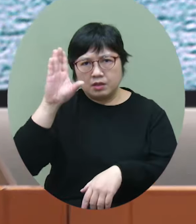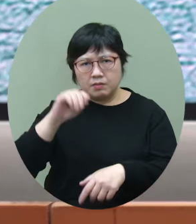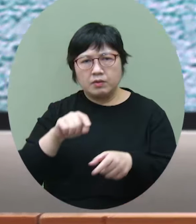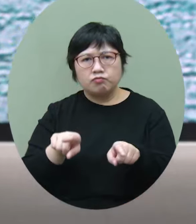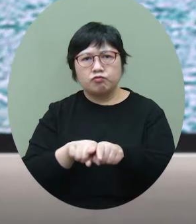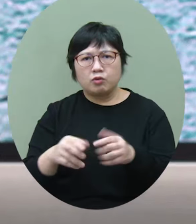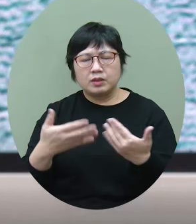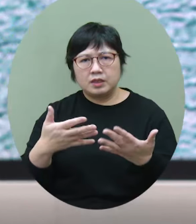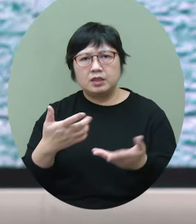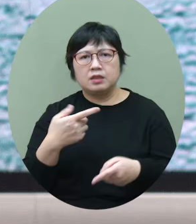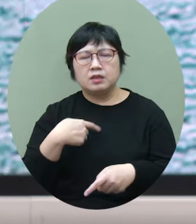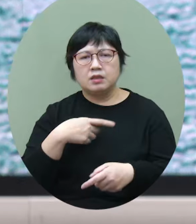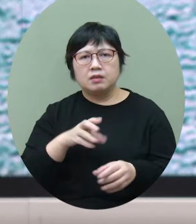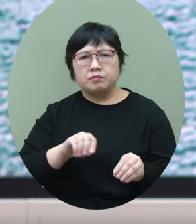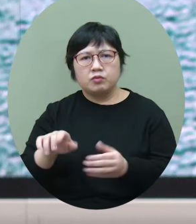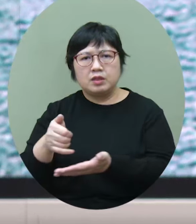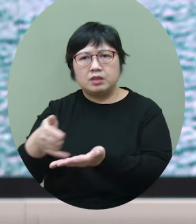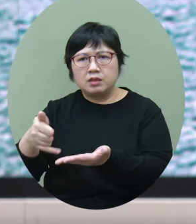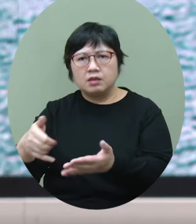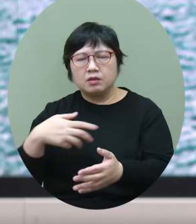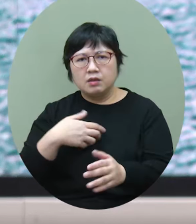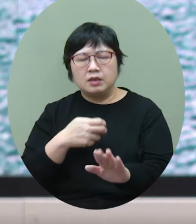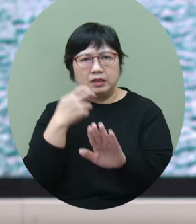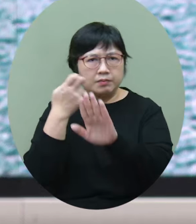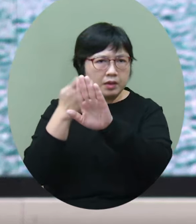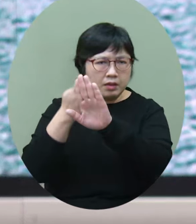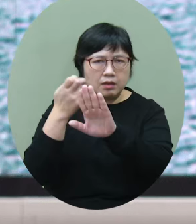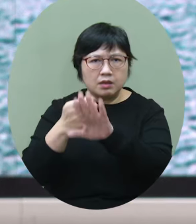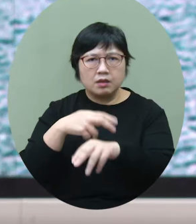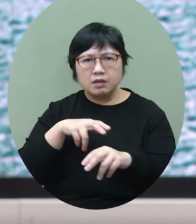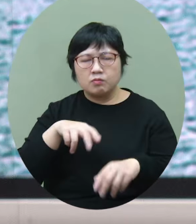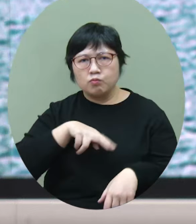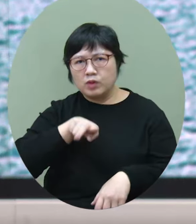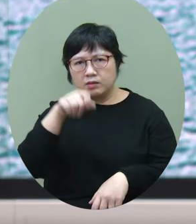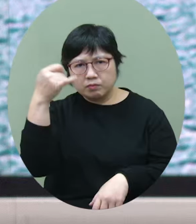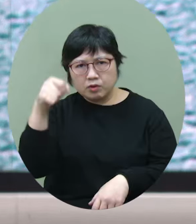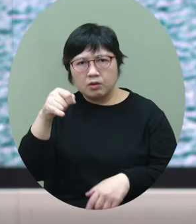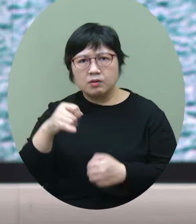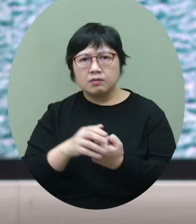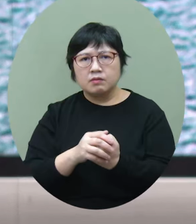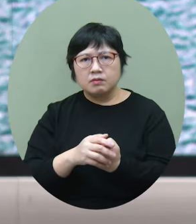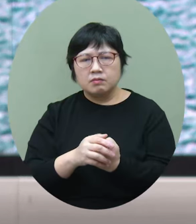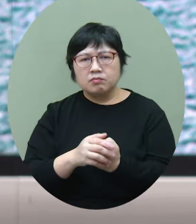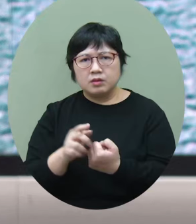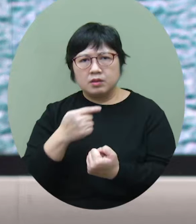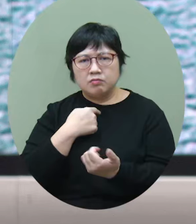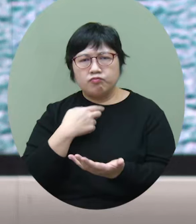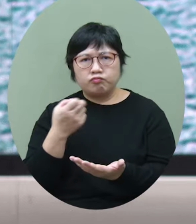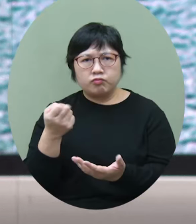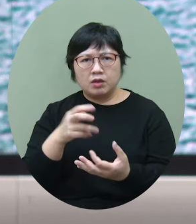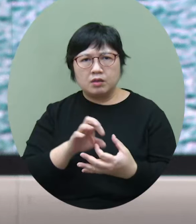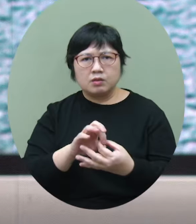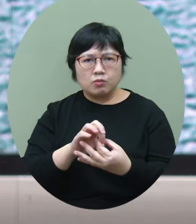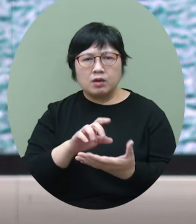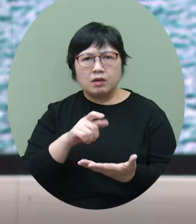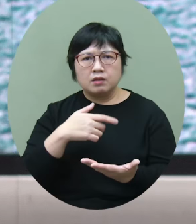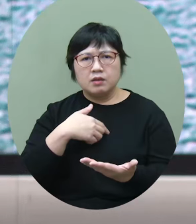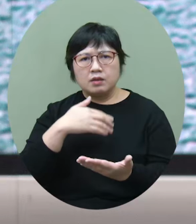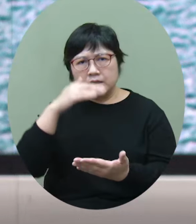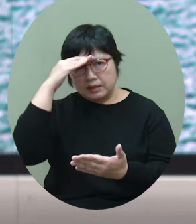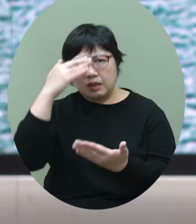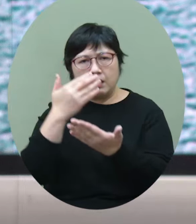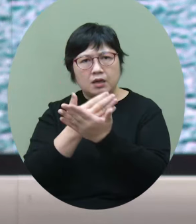撤離嘅時候咧，就係、是、拍門揾唔到嘅。咁我哋就要揾翻可能相關紀律部門嘅同事啦，